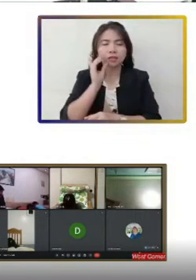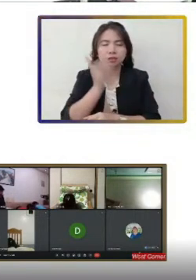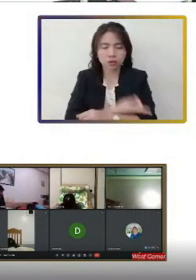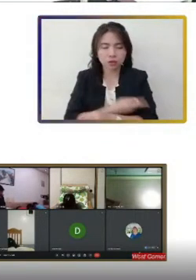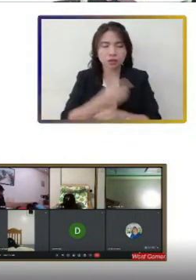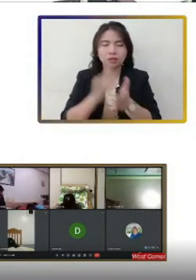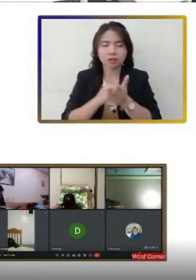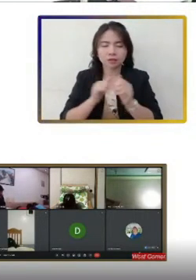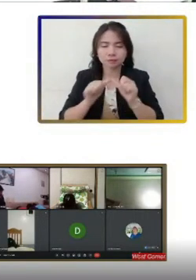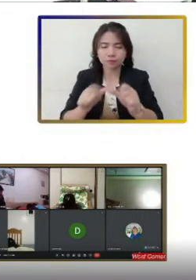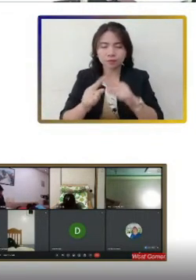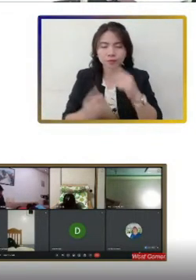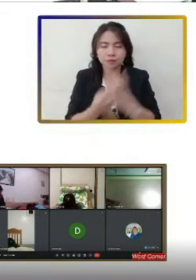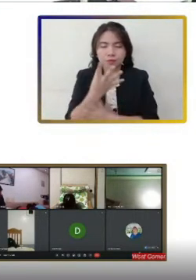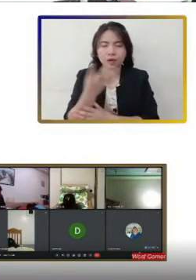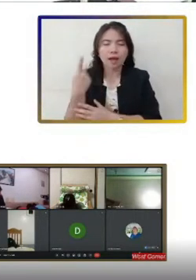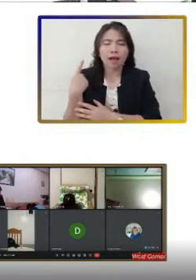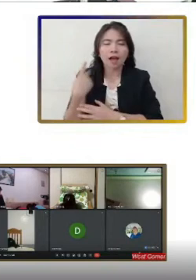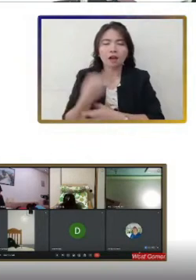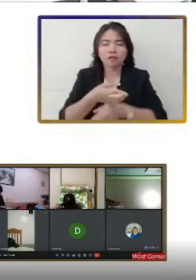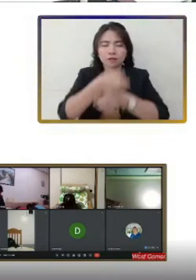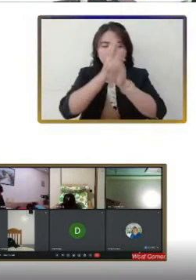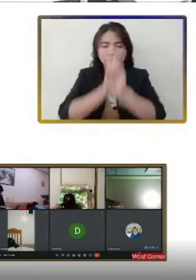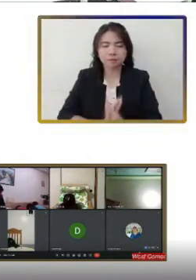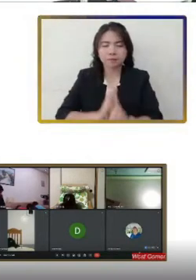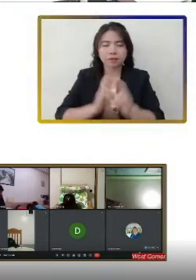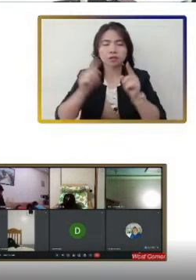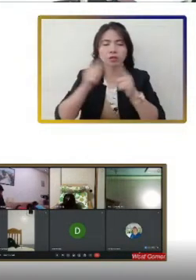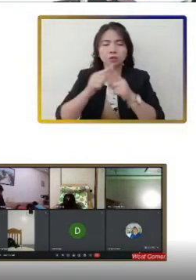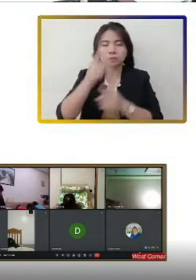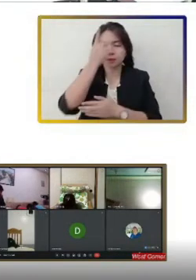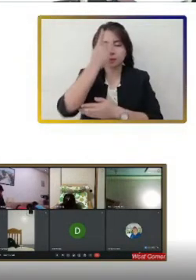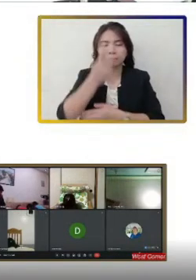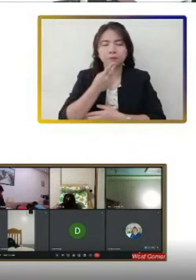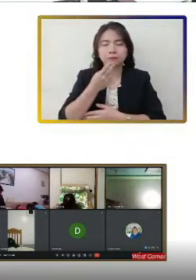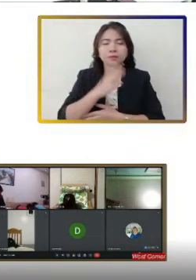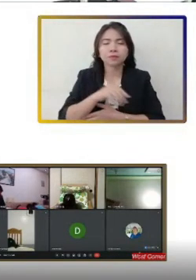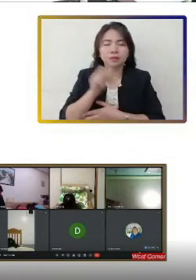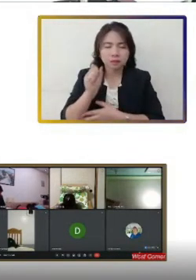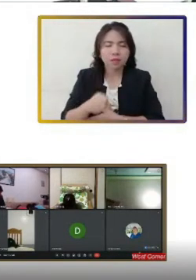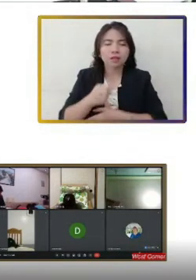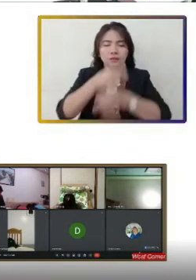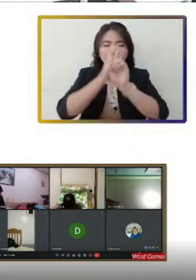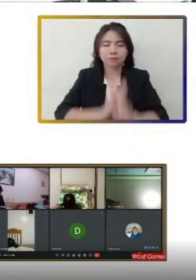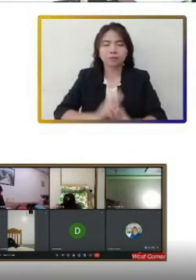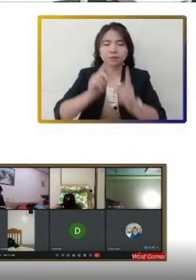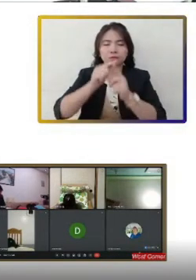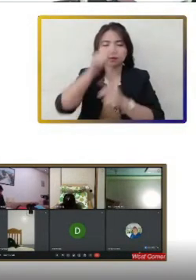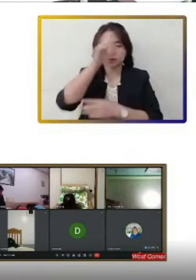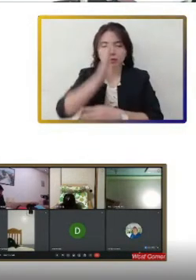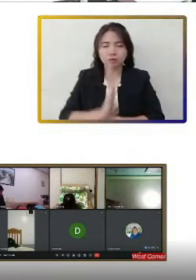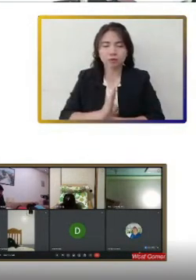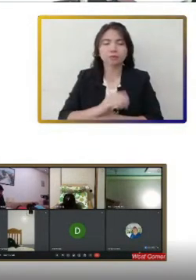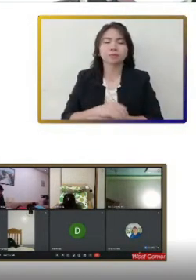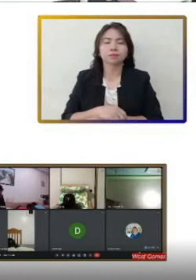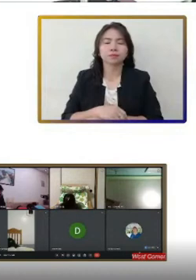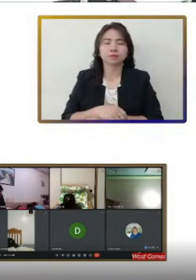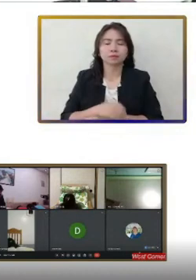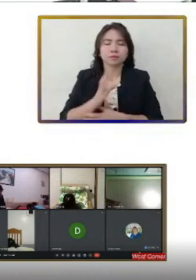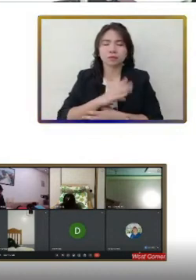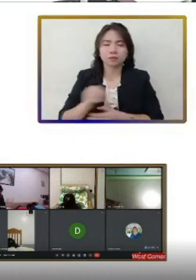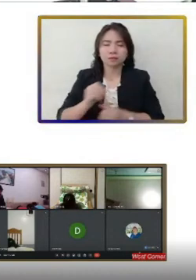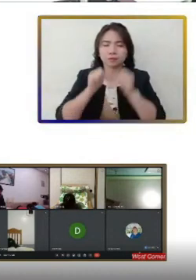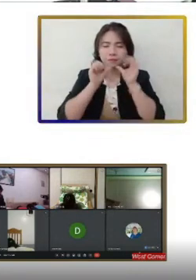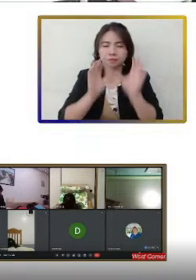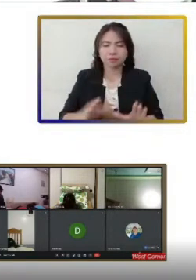na meron pong pagkatakot sa kanilang mga magulang, respeto, at higit sa lahat, respeto sa inyo bilang Diyos. Pagpalain niyo